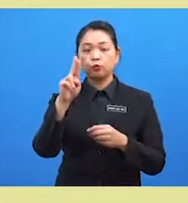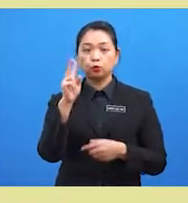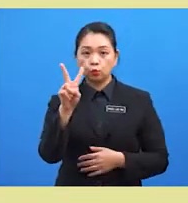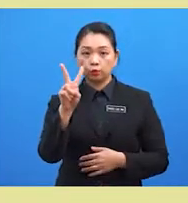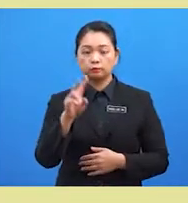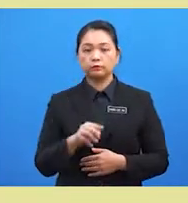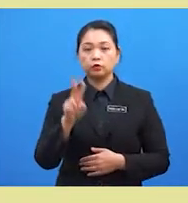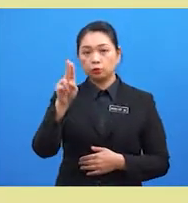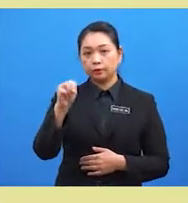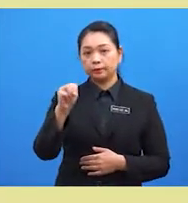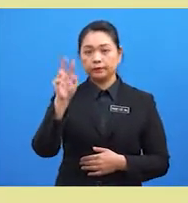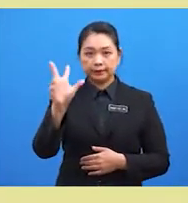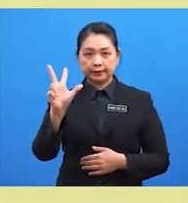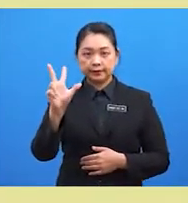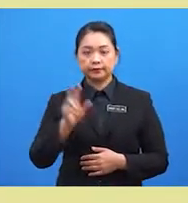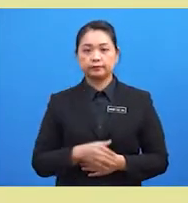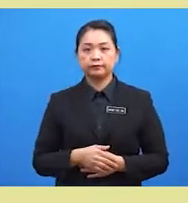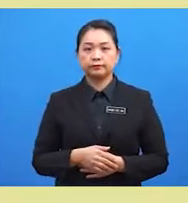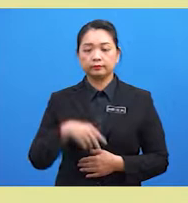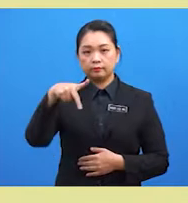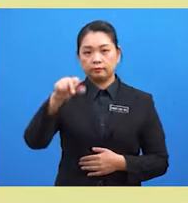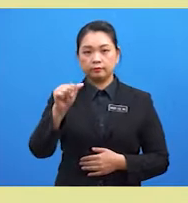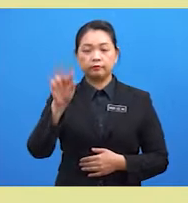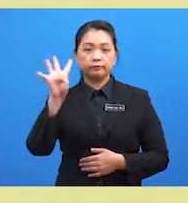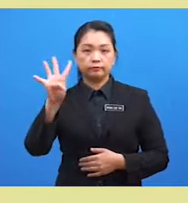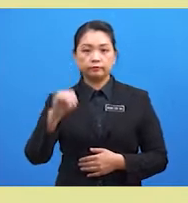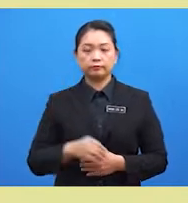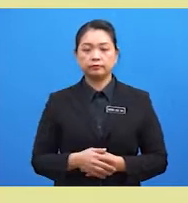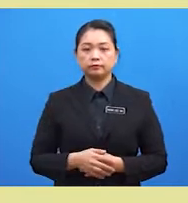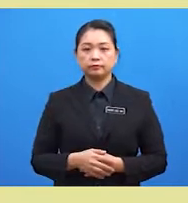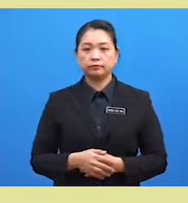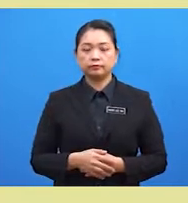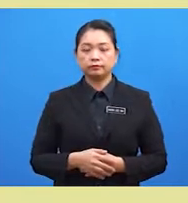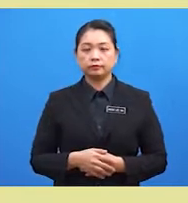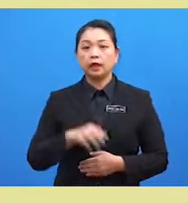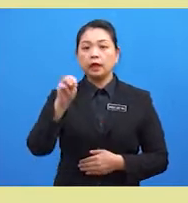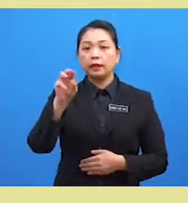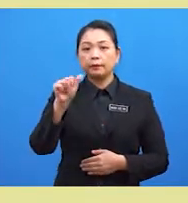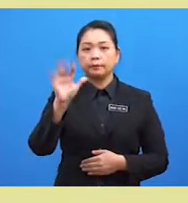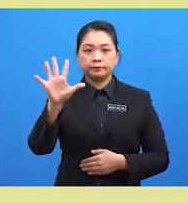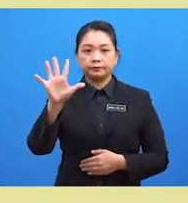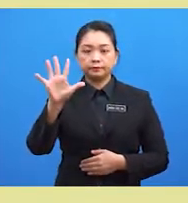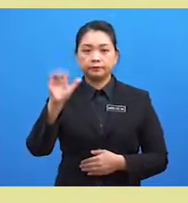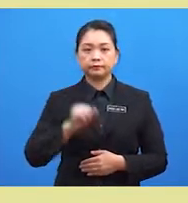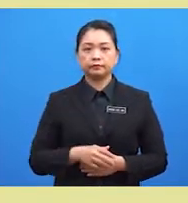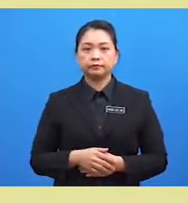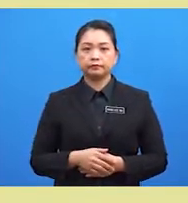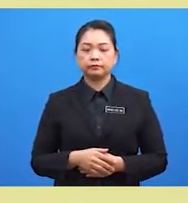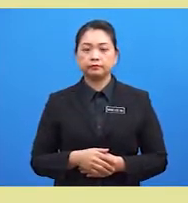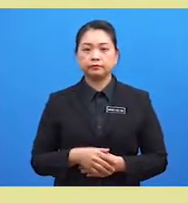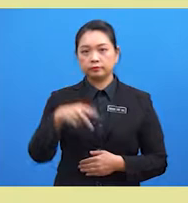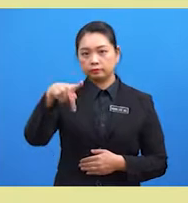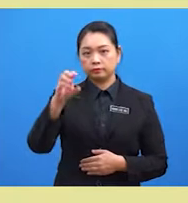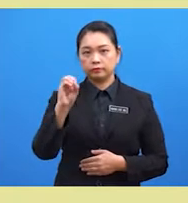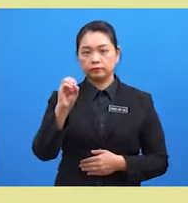kata. 3 suku kata. Pa, 4 suku kata. Ma, 5 suku kata.